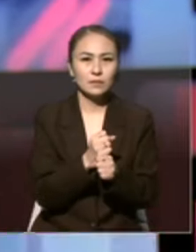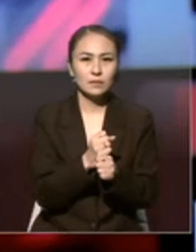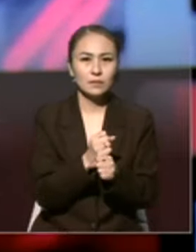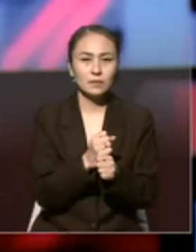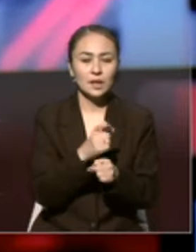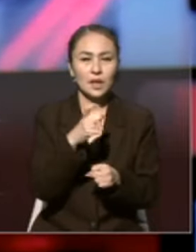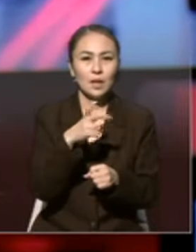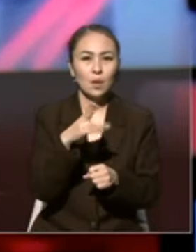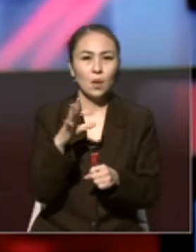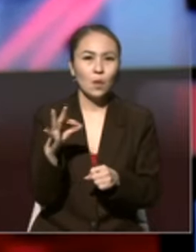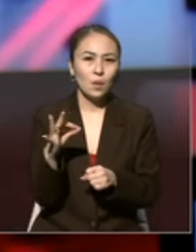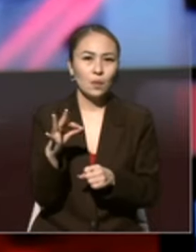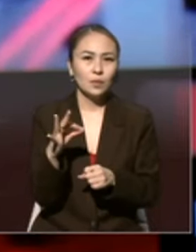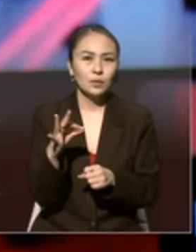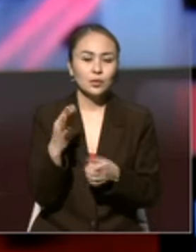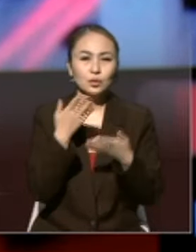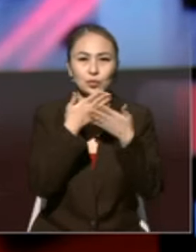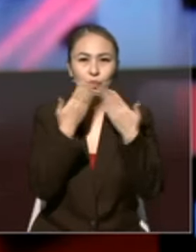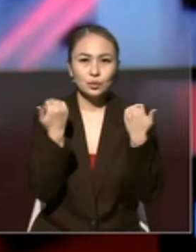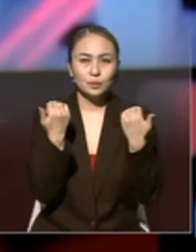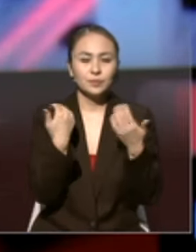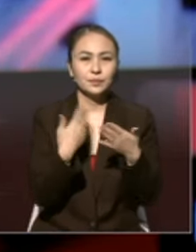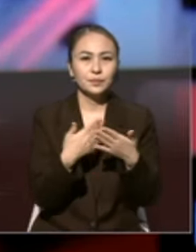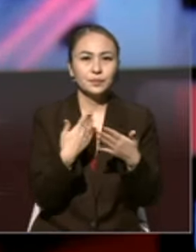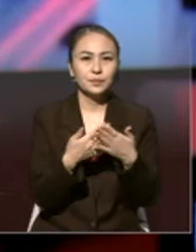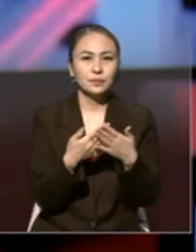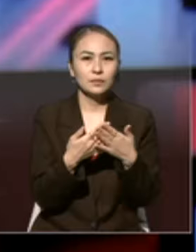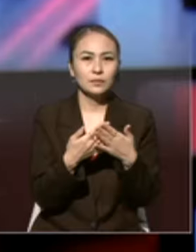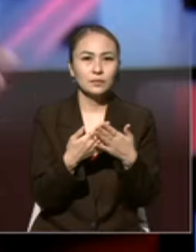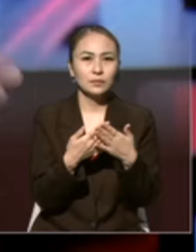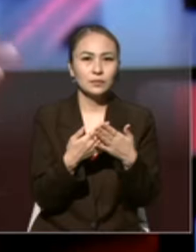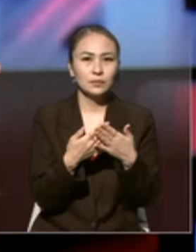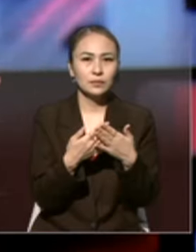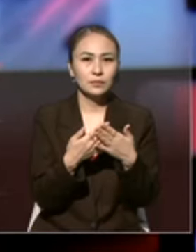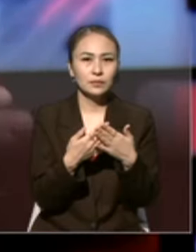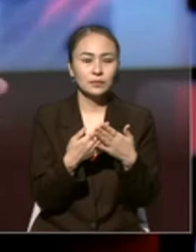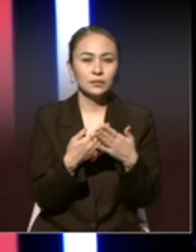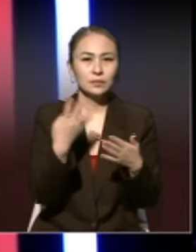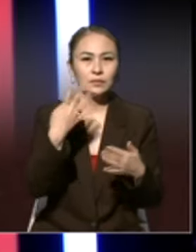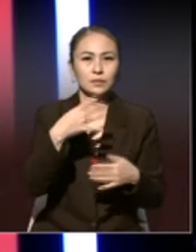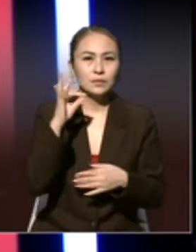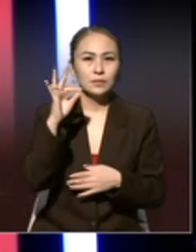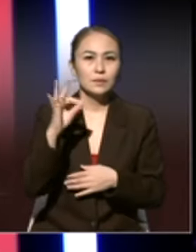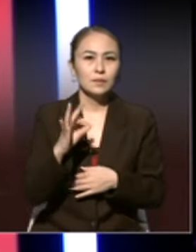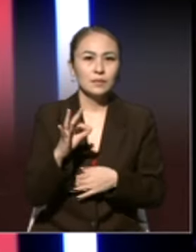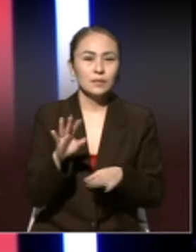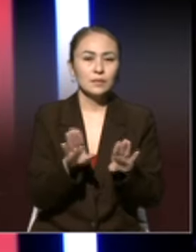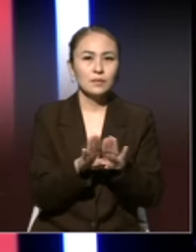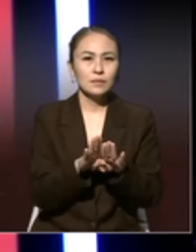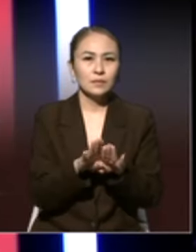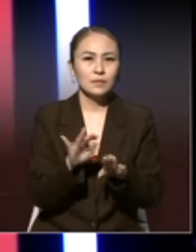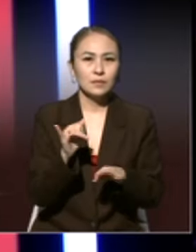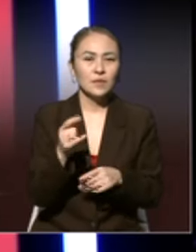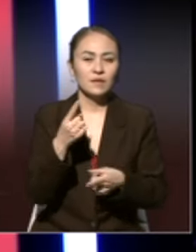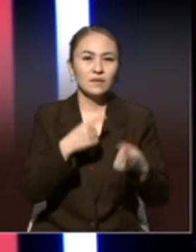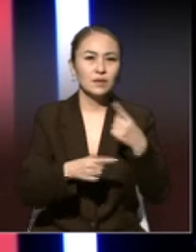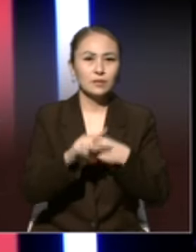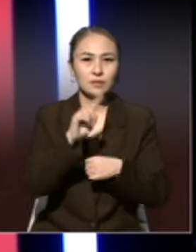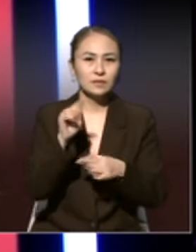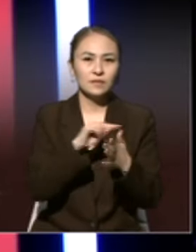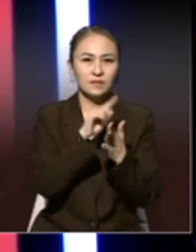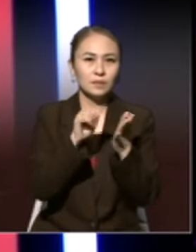екі жүйенің жоқтығы мысалға жаңағыдай. Өйткені біз 40% суды. Біз қазір осы сұраққа қайттан оралайық, өйткені